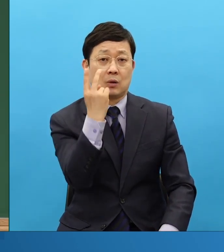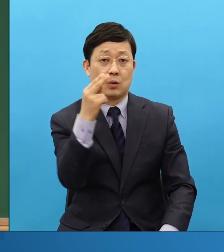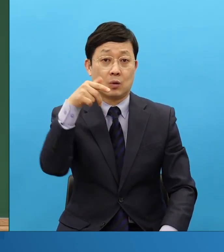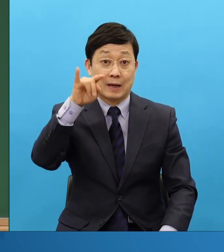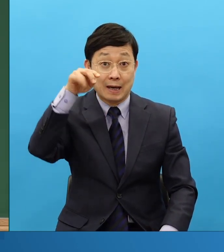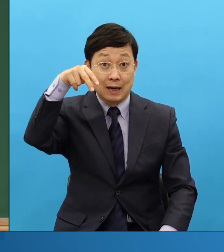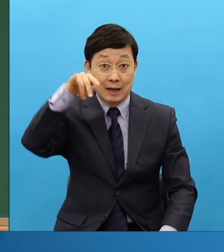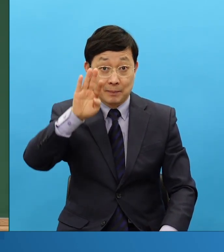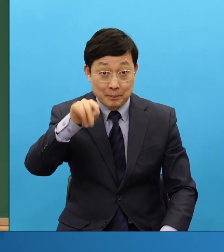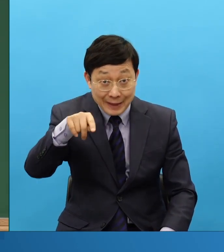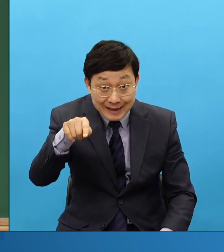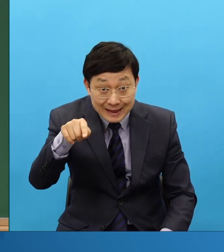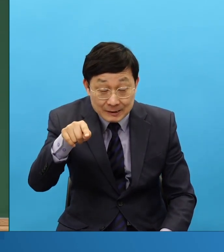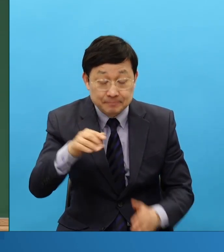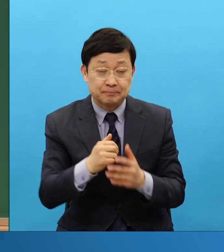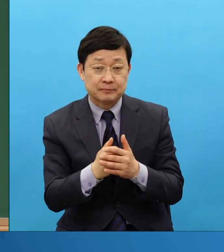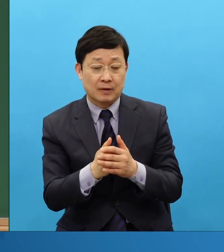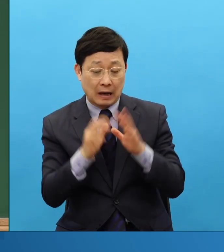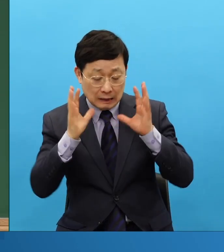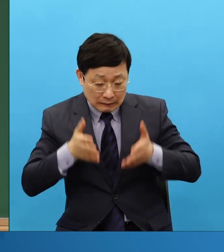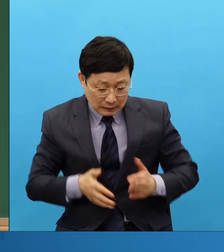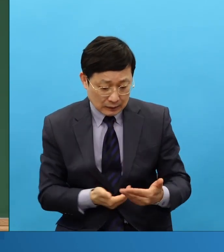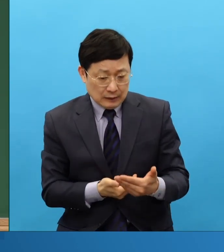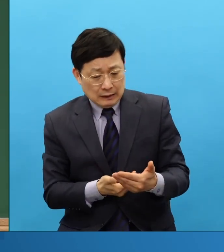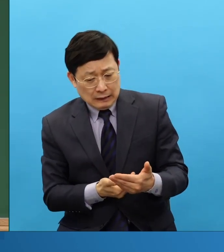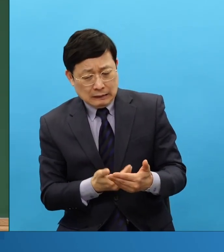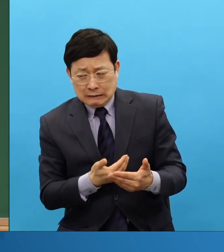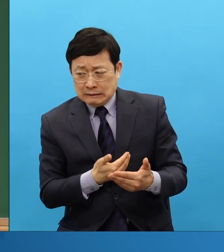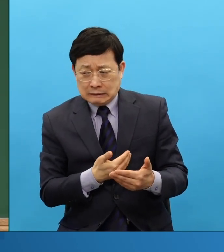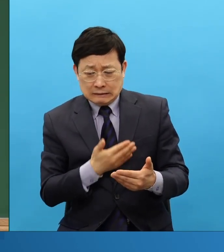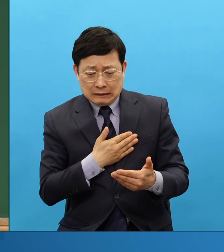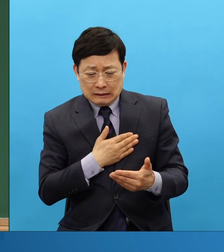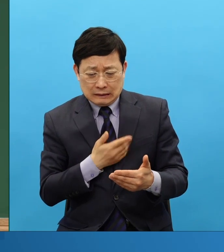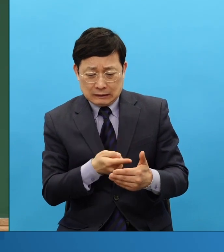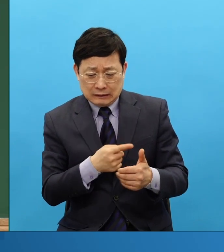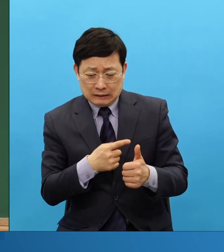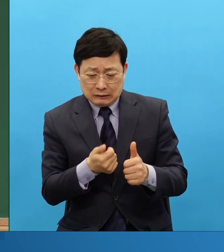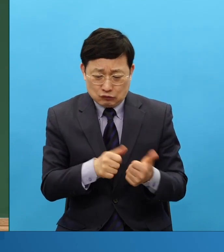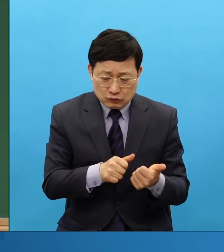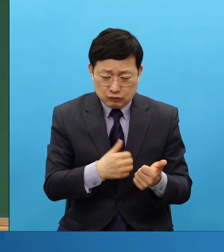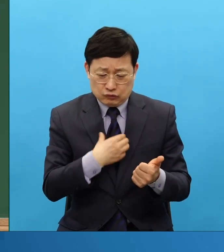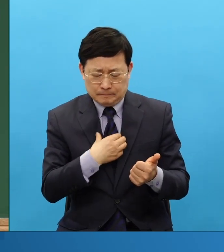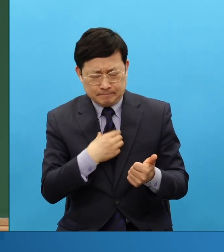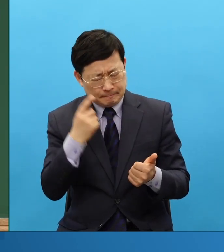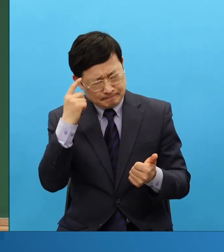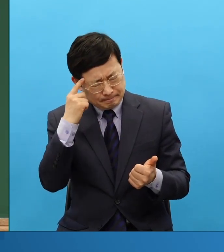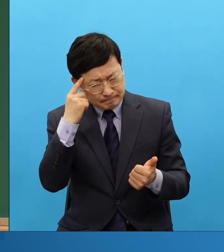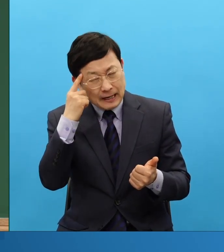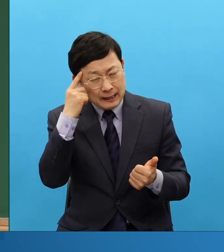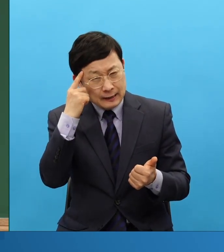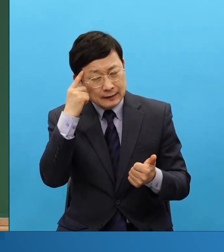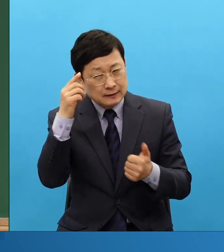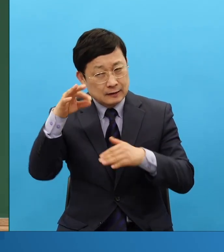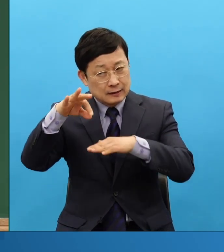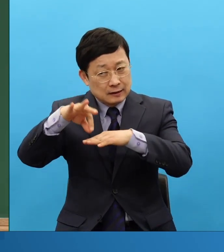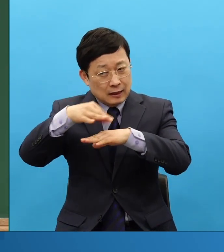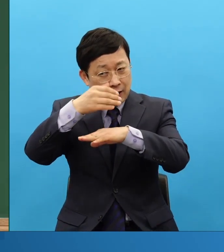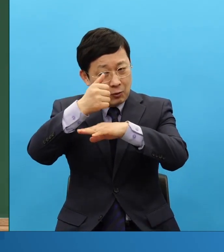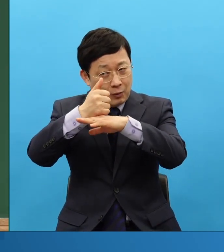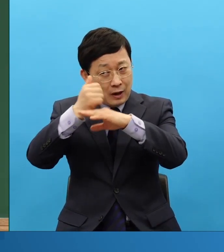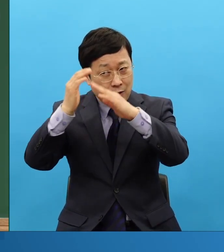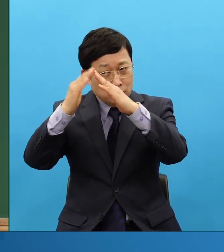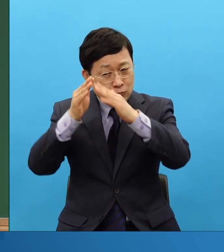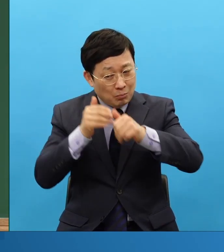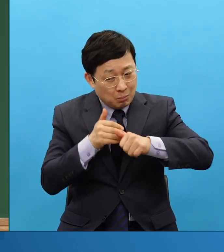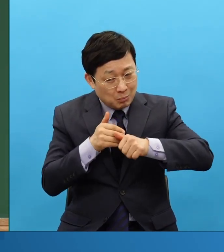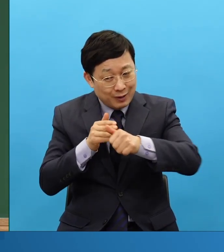자기가 키우면 죽는데 이 머리를 쓴 거예요. 왕궁에 들어갈 수 있도록 잘한 거예요, 사실은. In some sense, she made her calculations, and she did